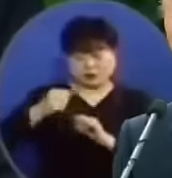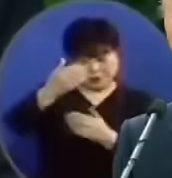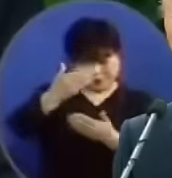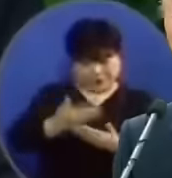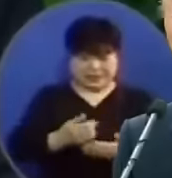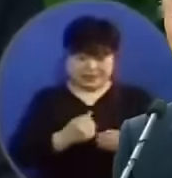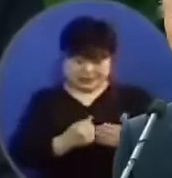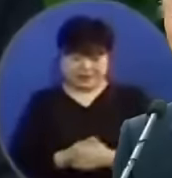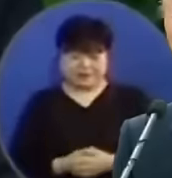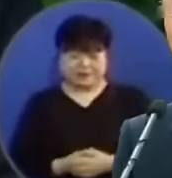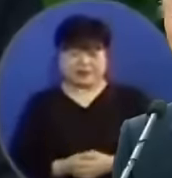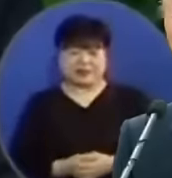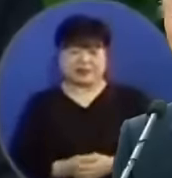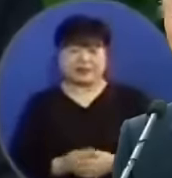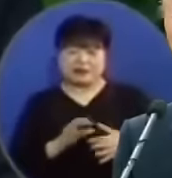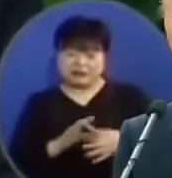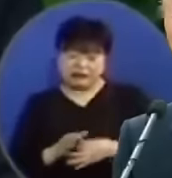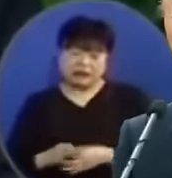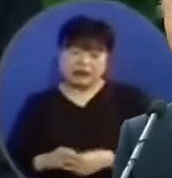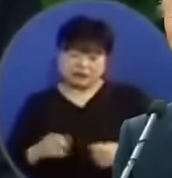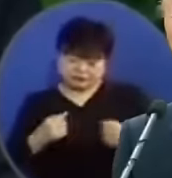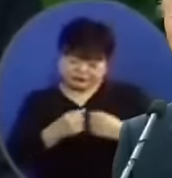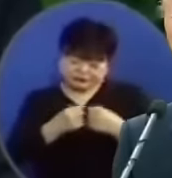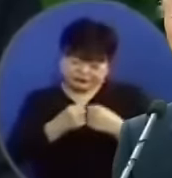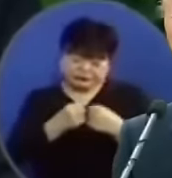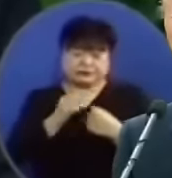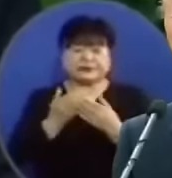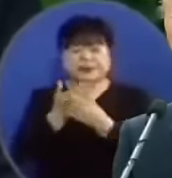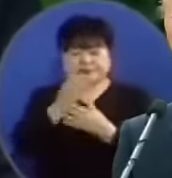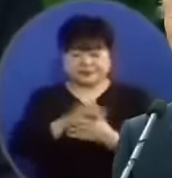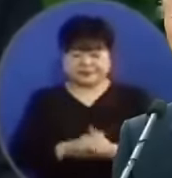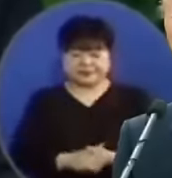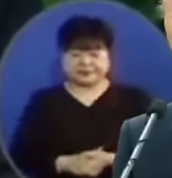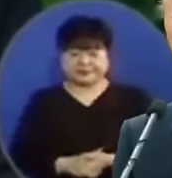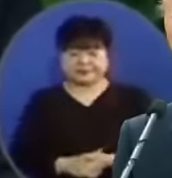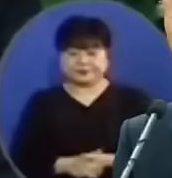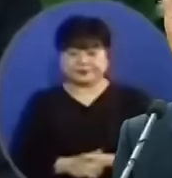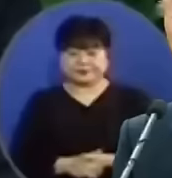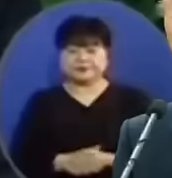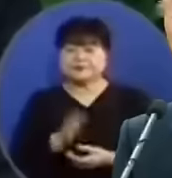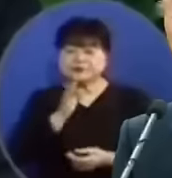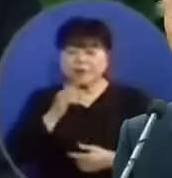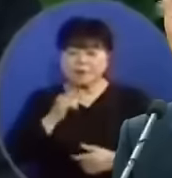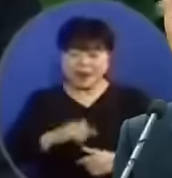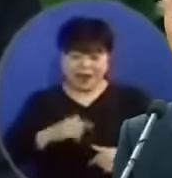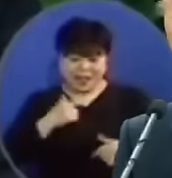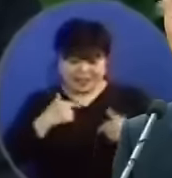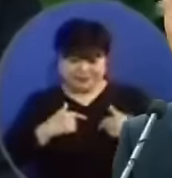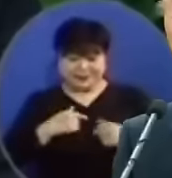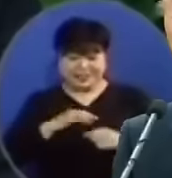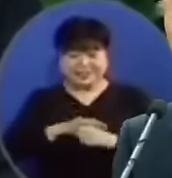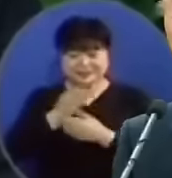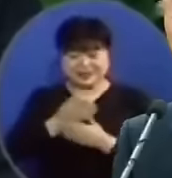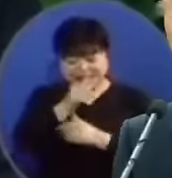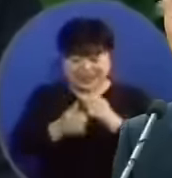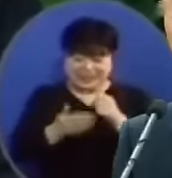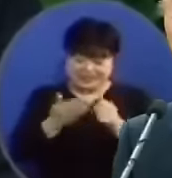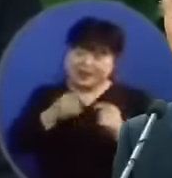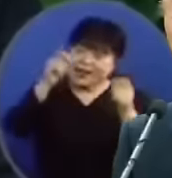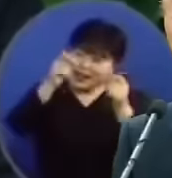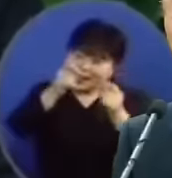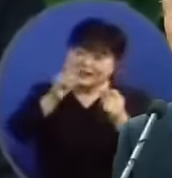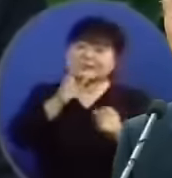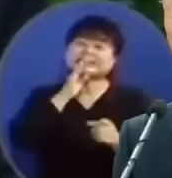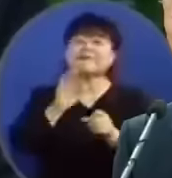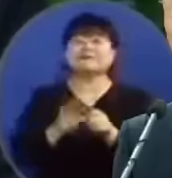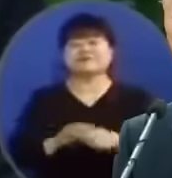때문에 늘 부딪히고 긴장하게 되는 것입니다. 참 기쁨은 나를 사랑하시는 하나님께 가까이 가는 것이